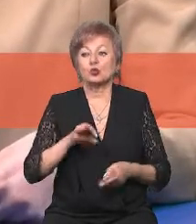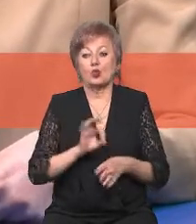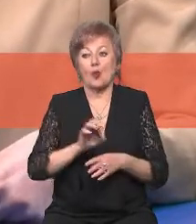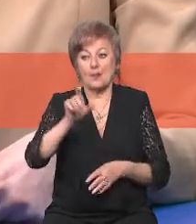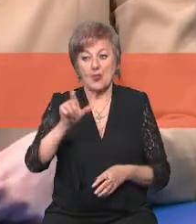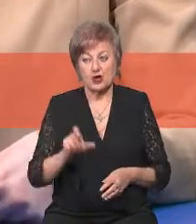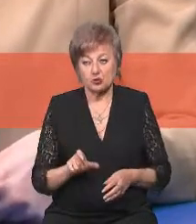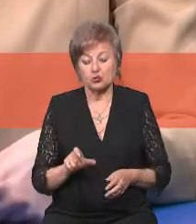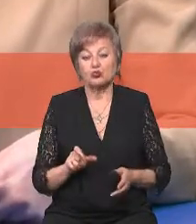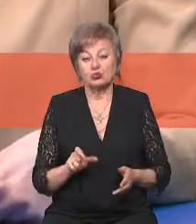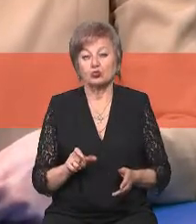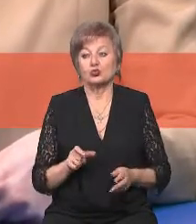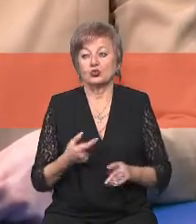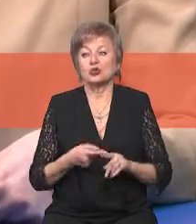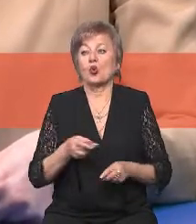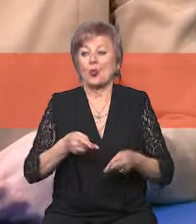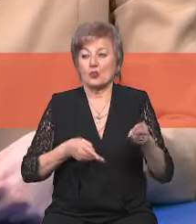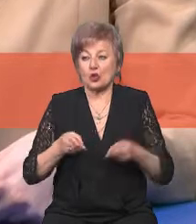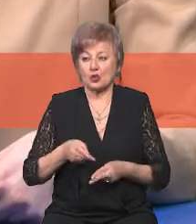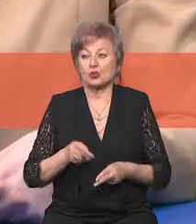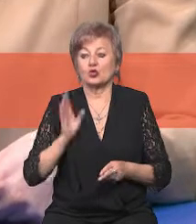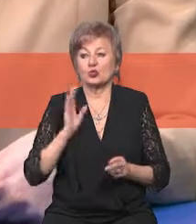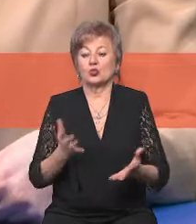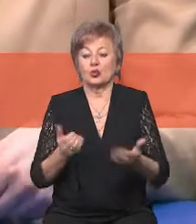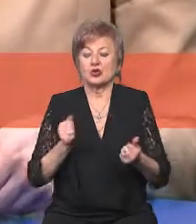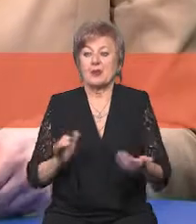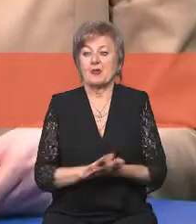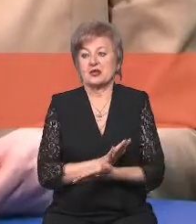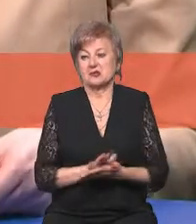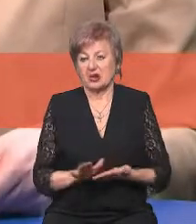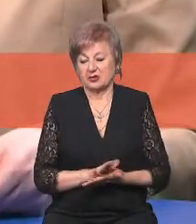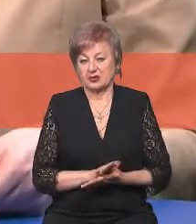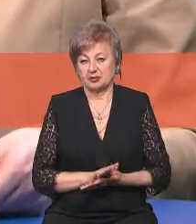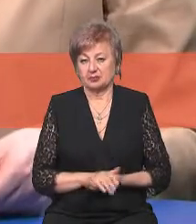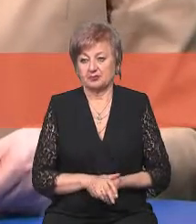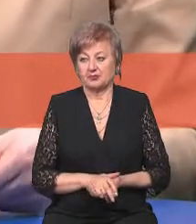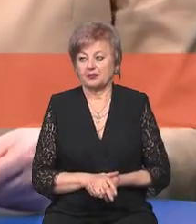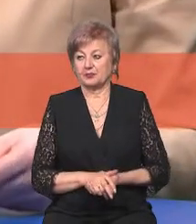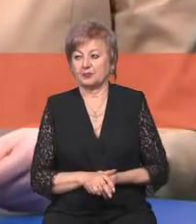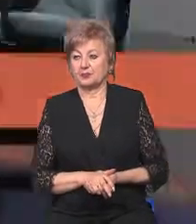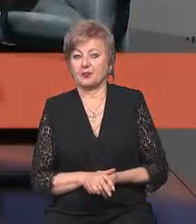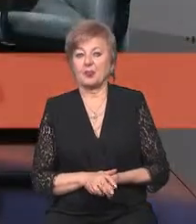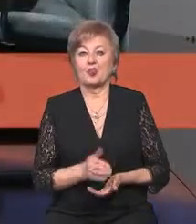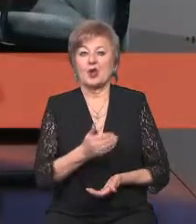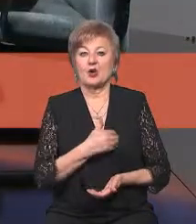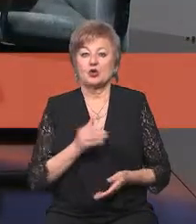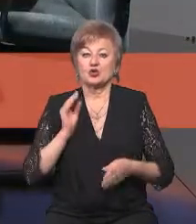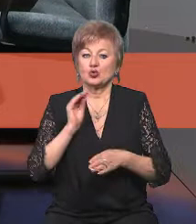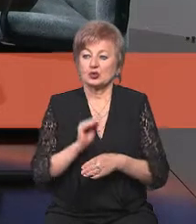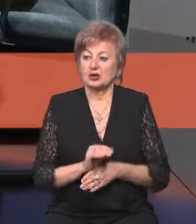пацієнти саму хірургічну операцію зможуть отримати безплатно від держави. Я просто хочу додати,